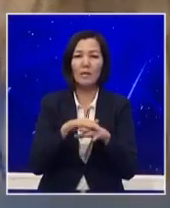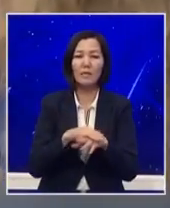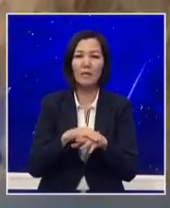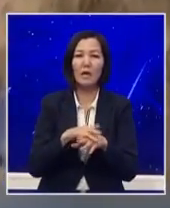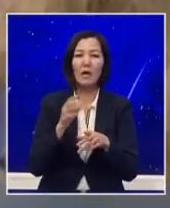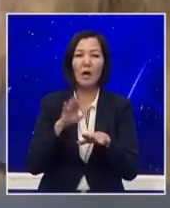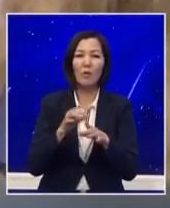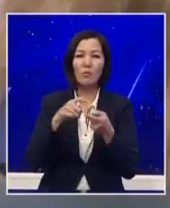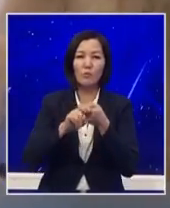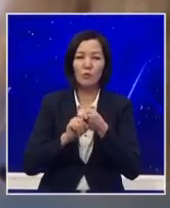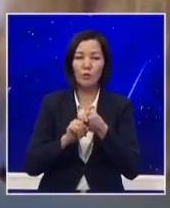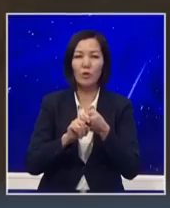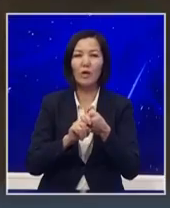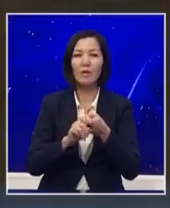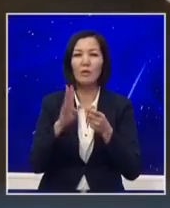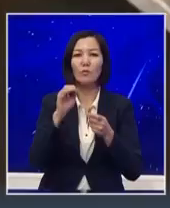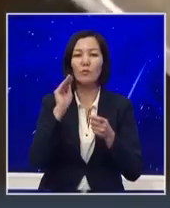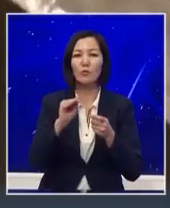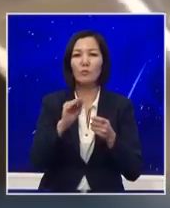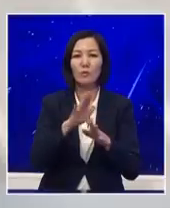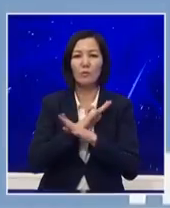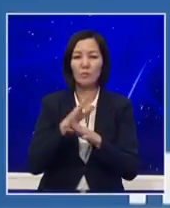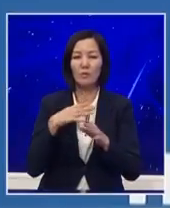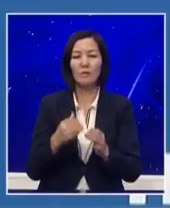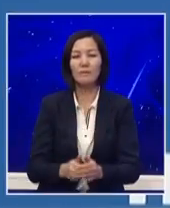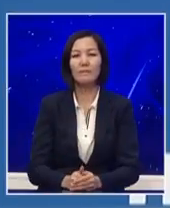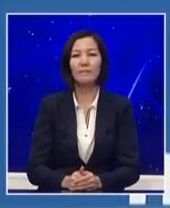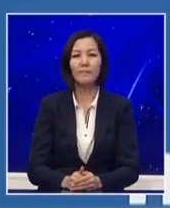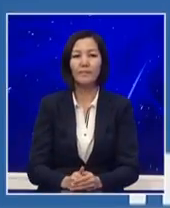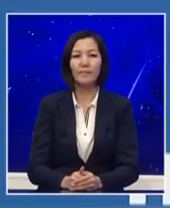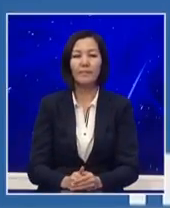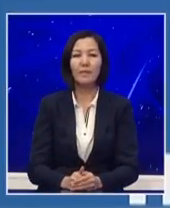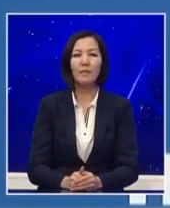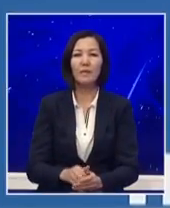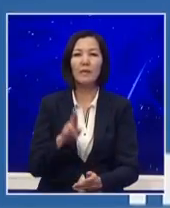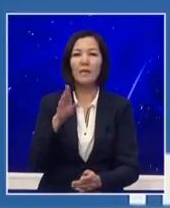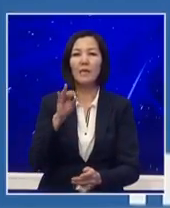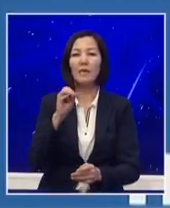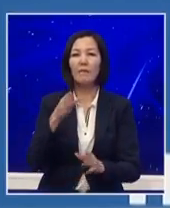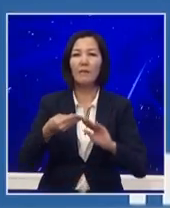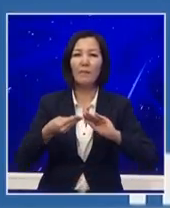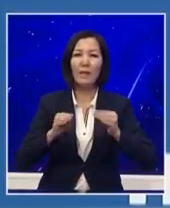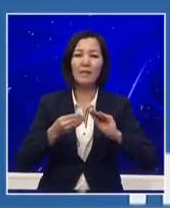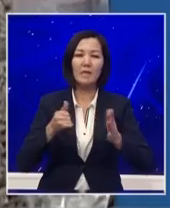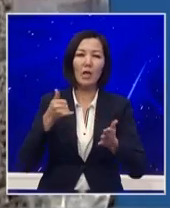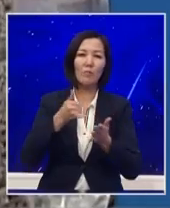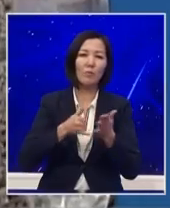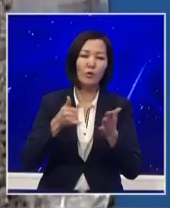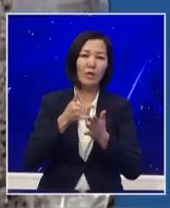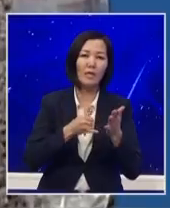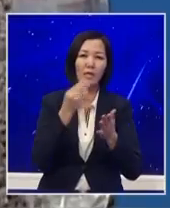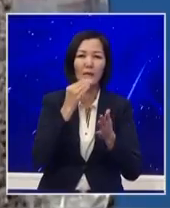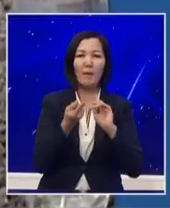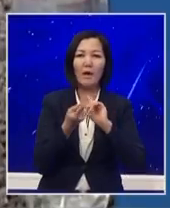дерт жұқтырған. Олардың 400 мыңға жуығы көз жұмды. Ел астанасы Киевте пластикалық бөтелкені азыққа айырбастайтын